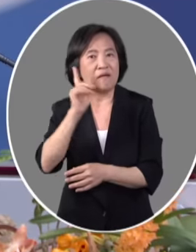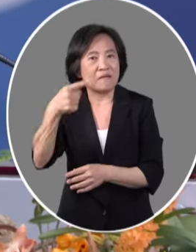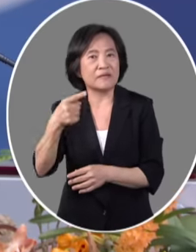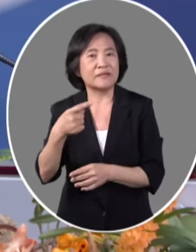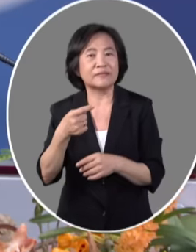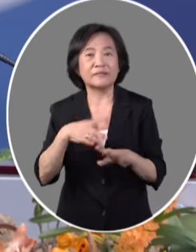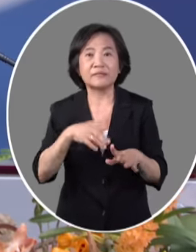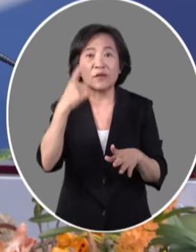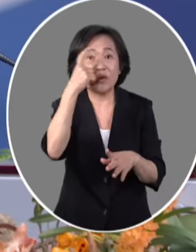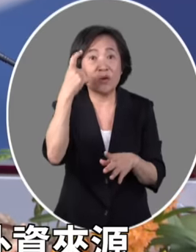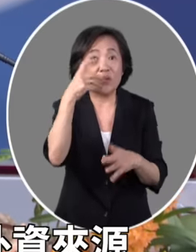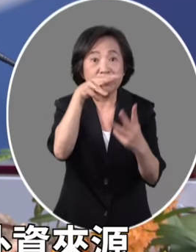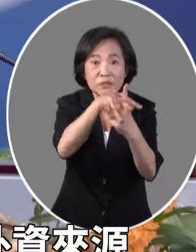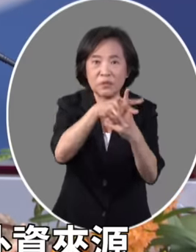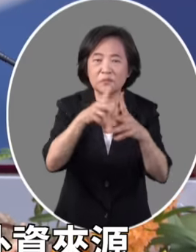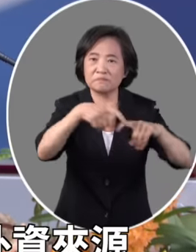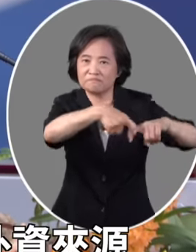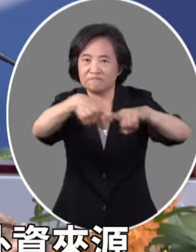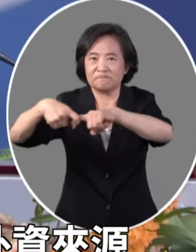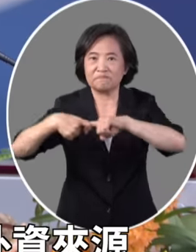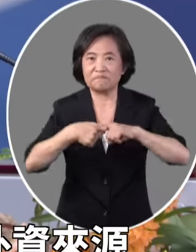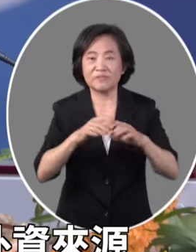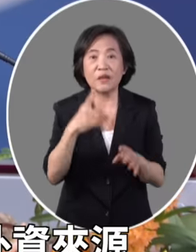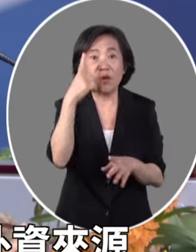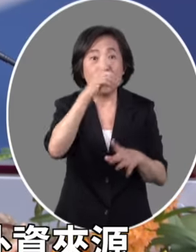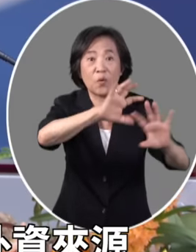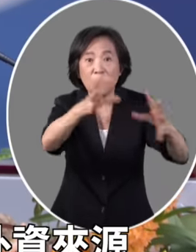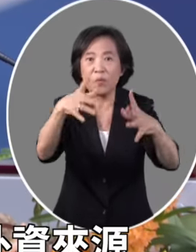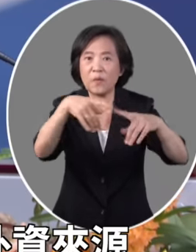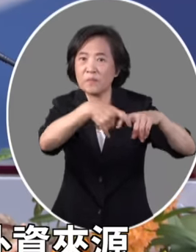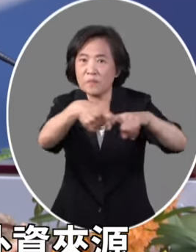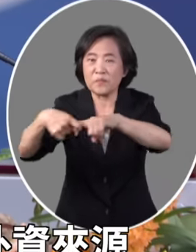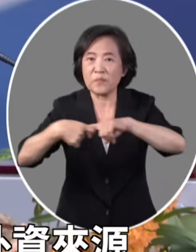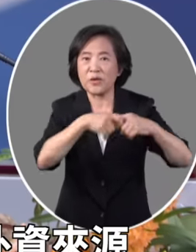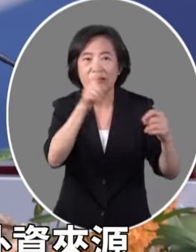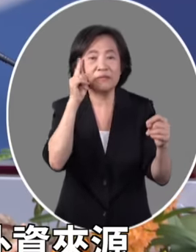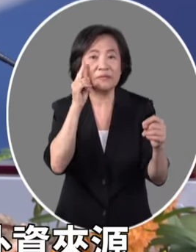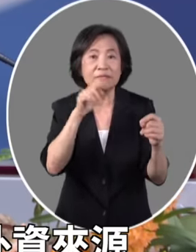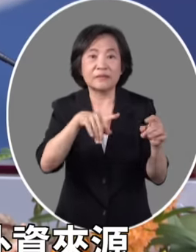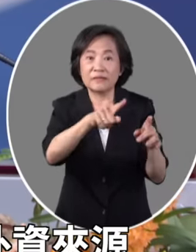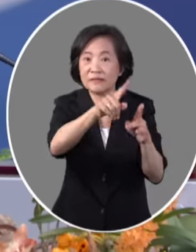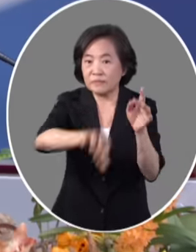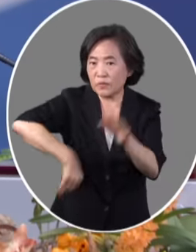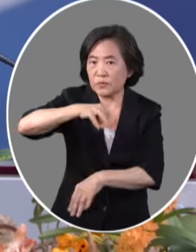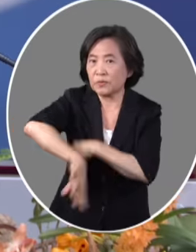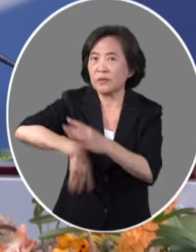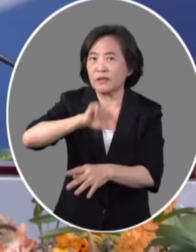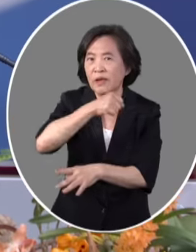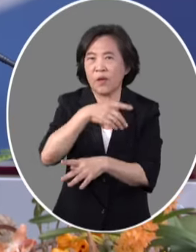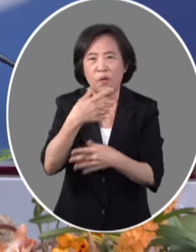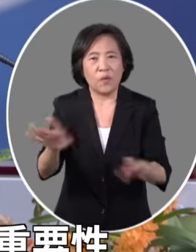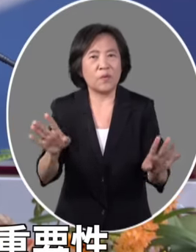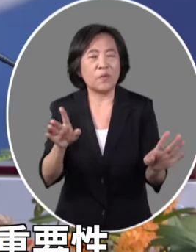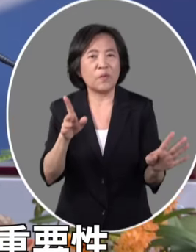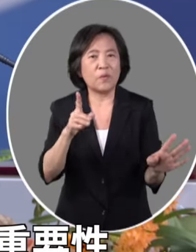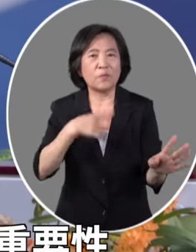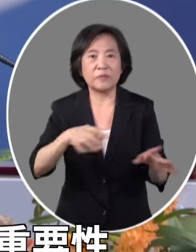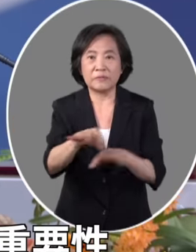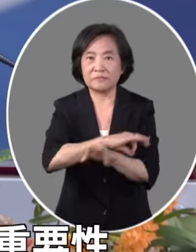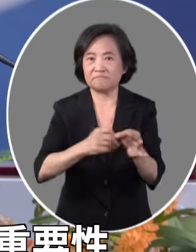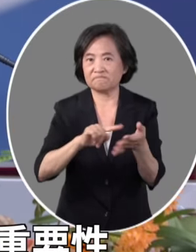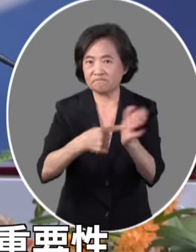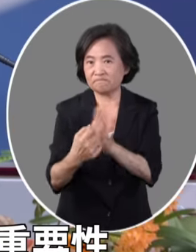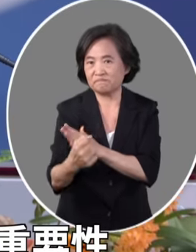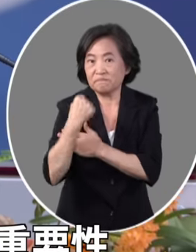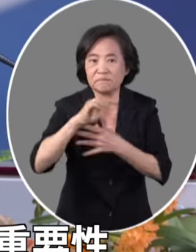化与欧洲链接，现在欧盟已经是台湾最大的外资来源。我们用经济实力向